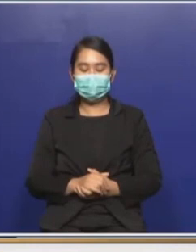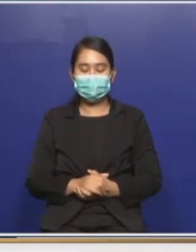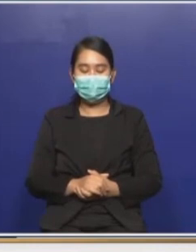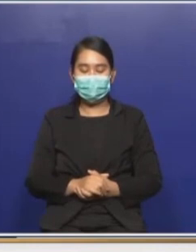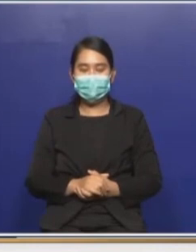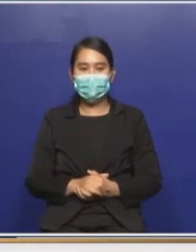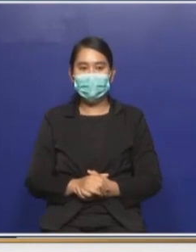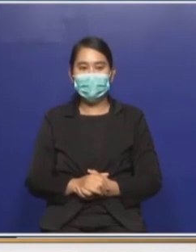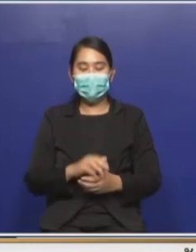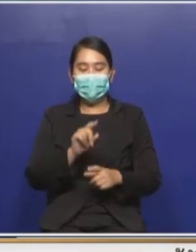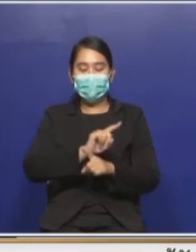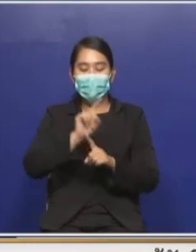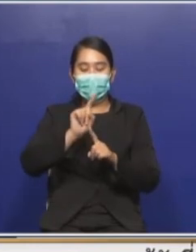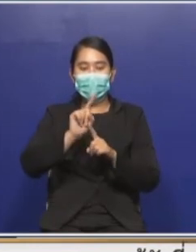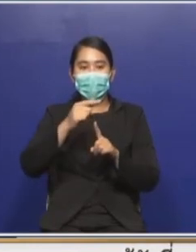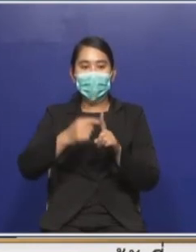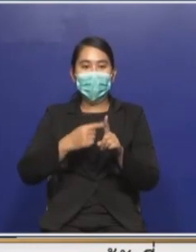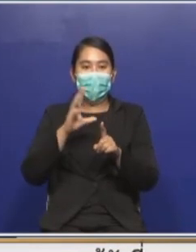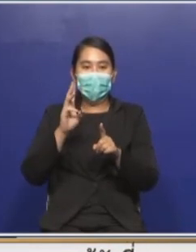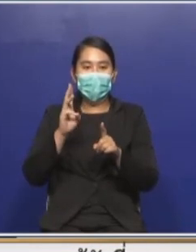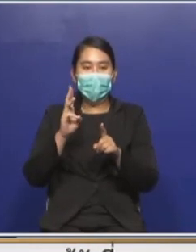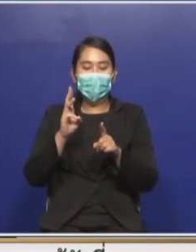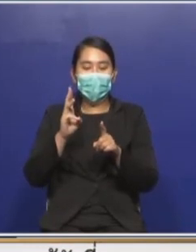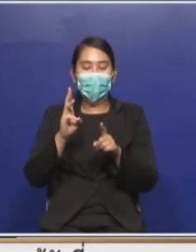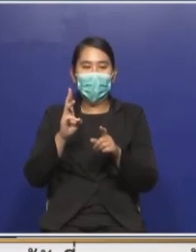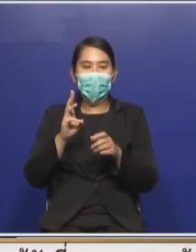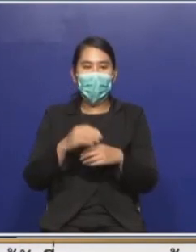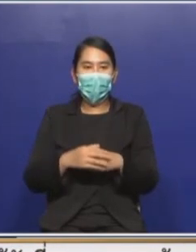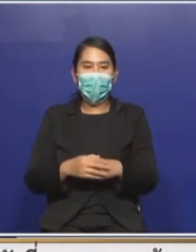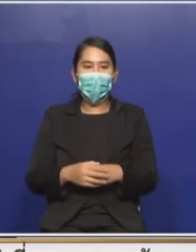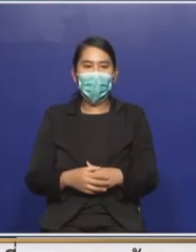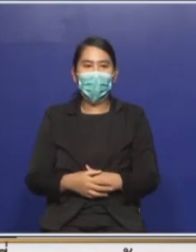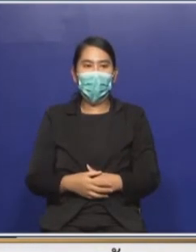ๆวันที่1 มิถุนายนขึ้นต่อไปครับ